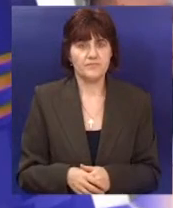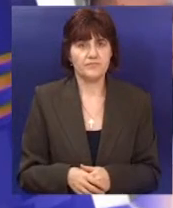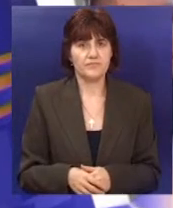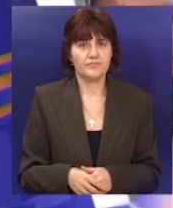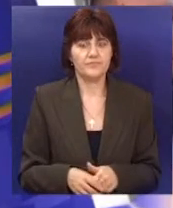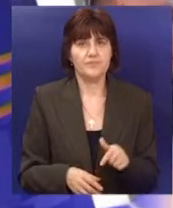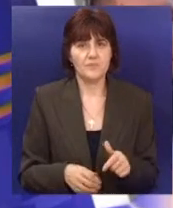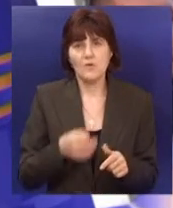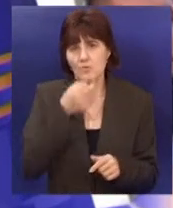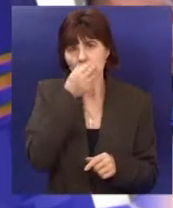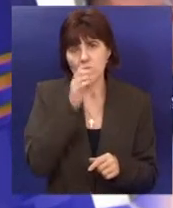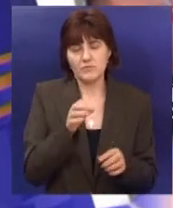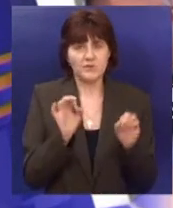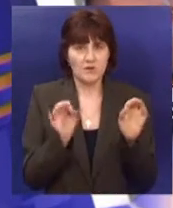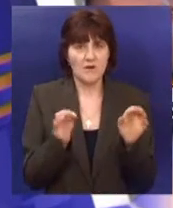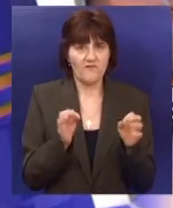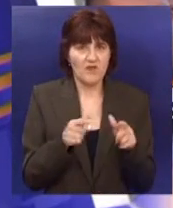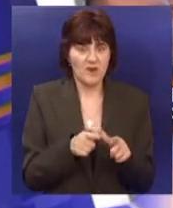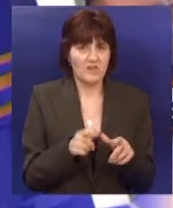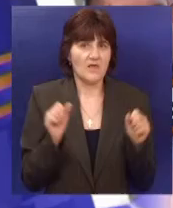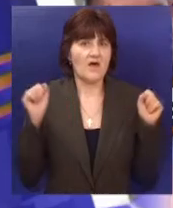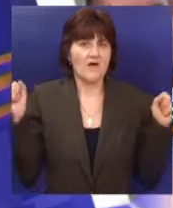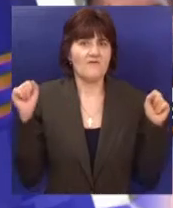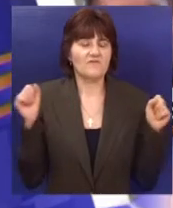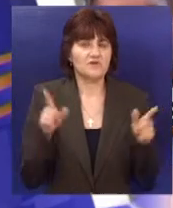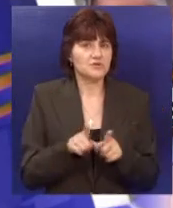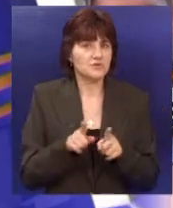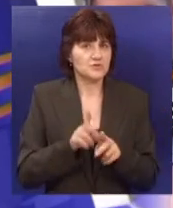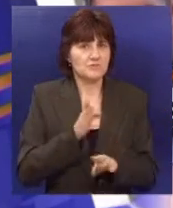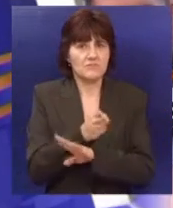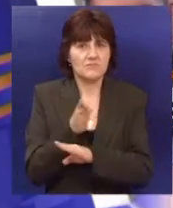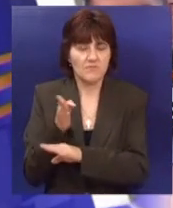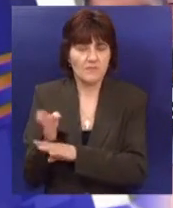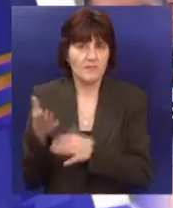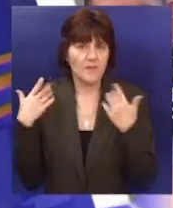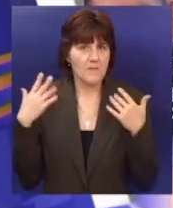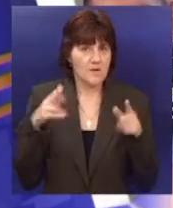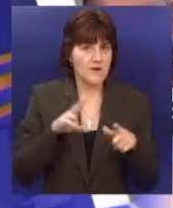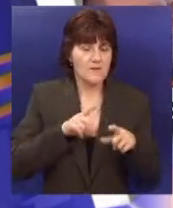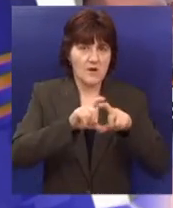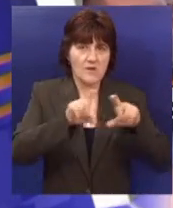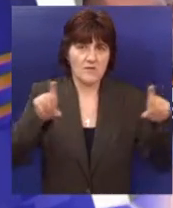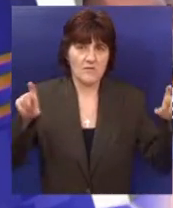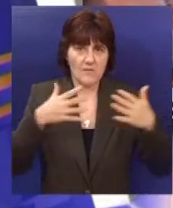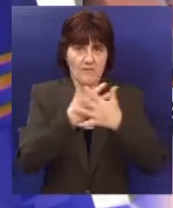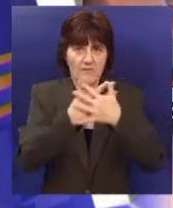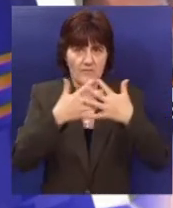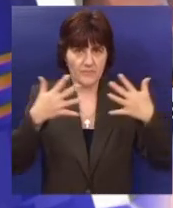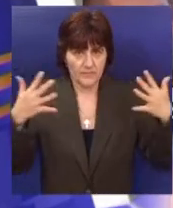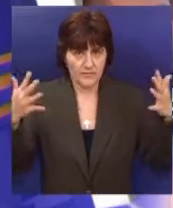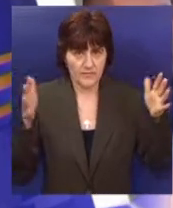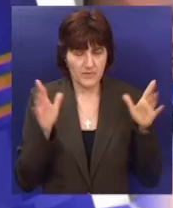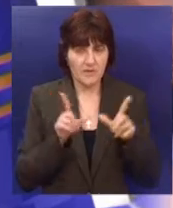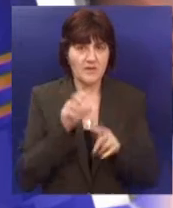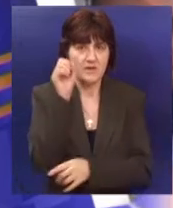Mislim da smo na ovaj način u jednoj velikoj meri poboljšali kvalitet izvođenja nastave fizičkog vaspitanja. Ovdje će uskoro biti zaštitna ograda. Kao